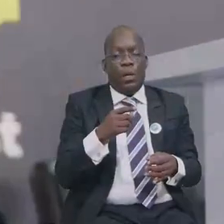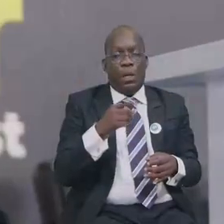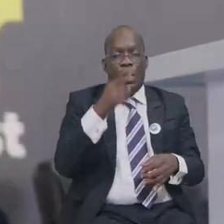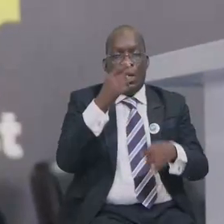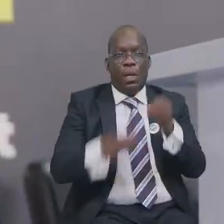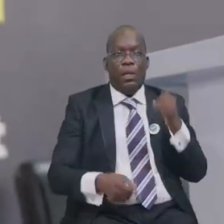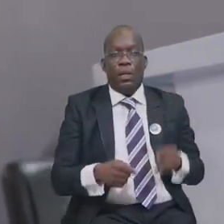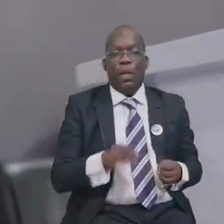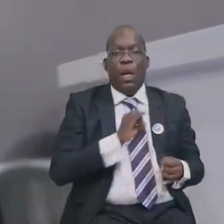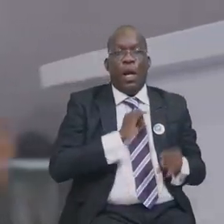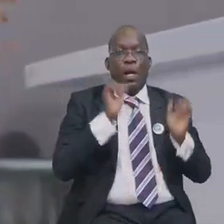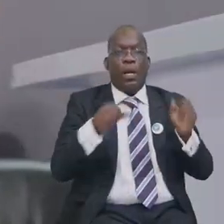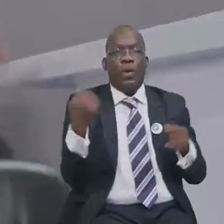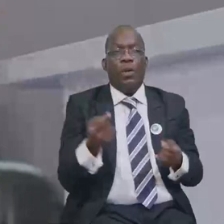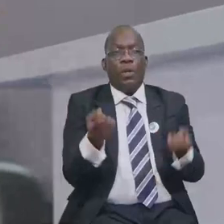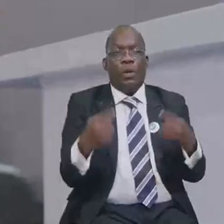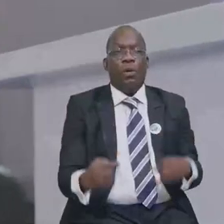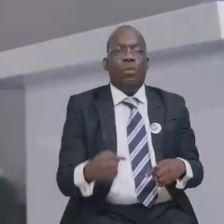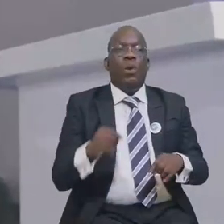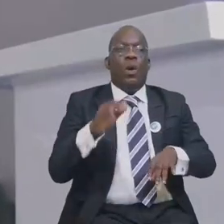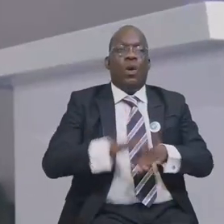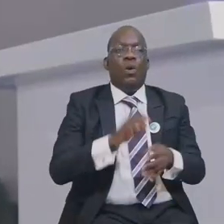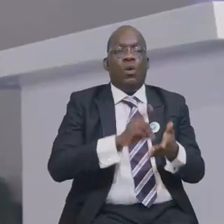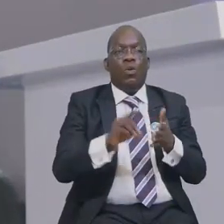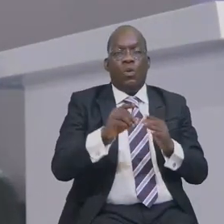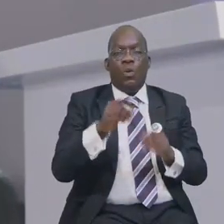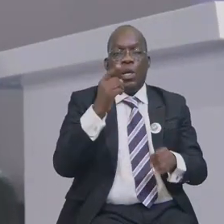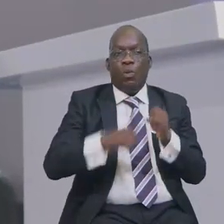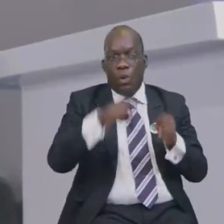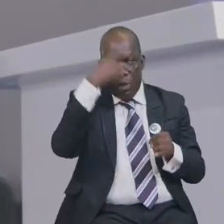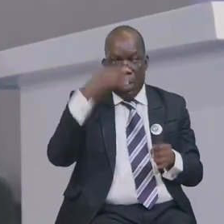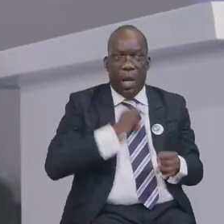venir que les week-ends pour continuer le suivi de près.